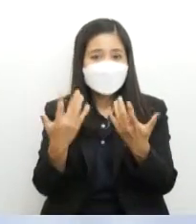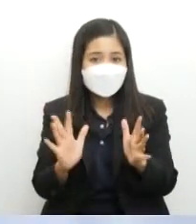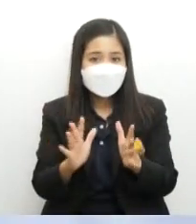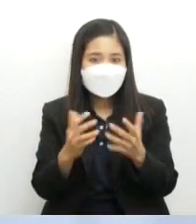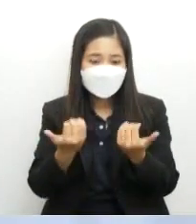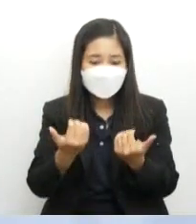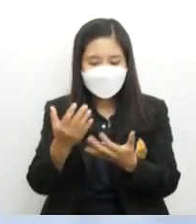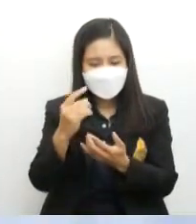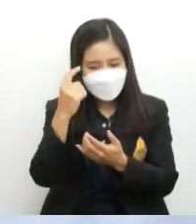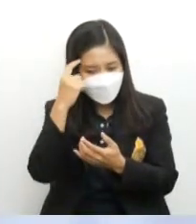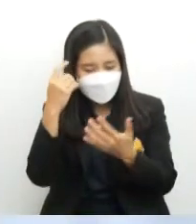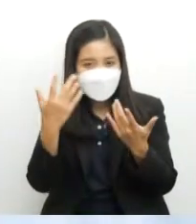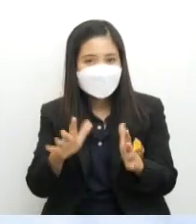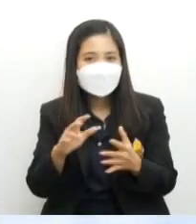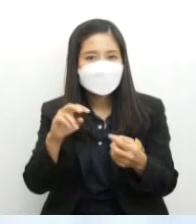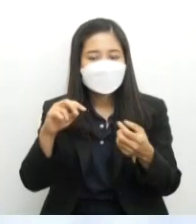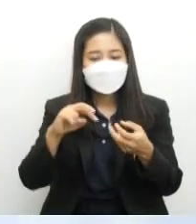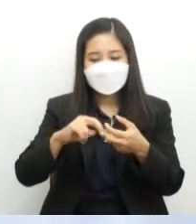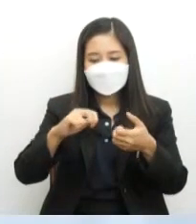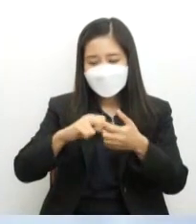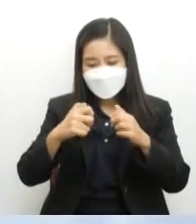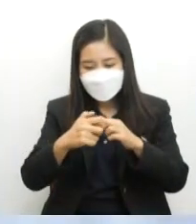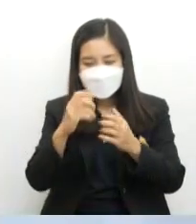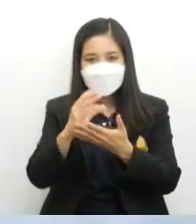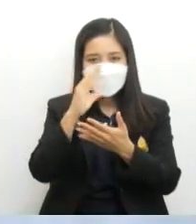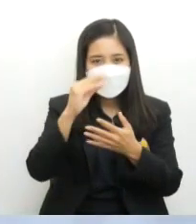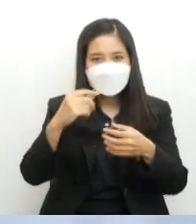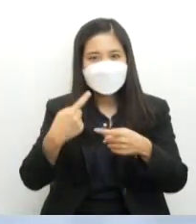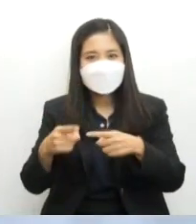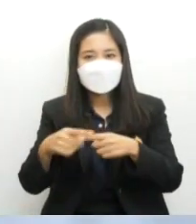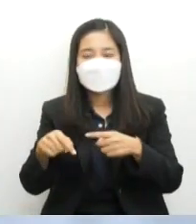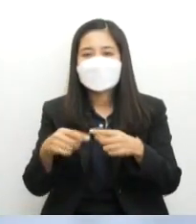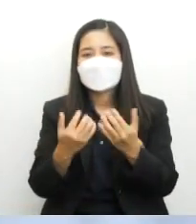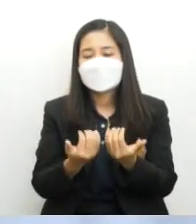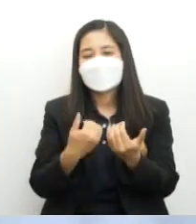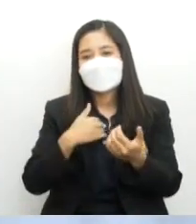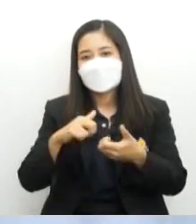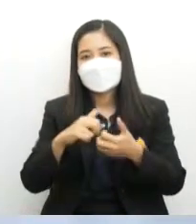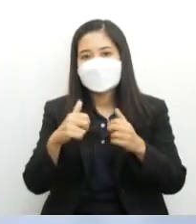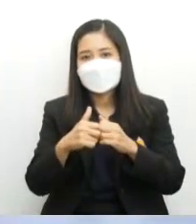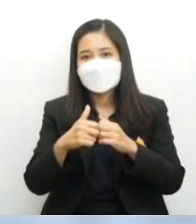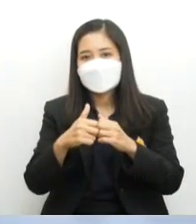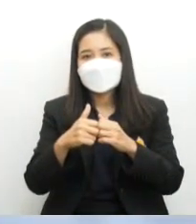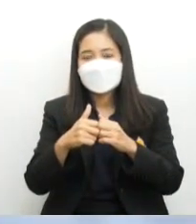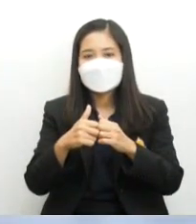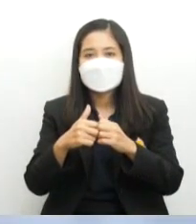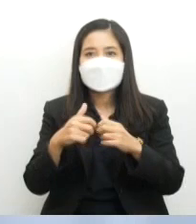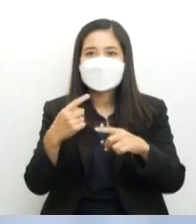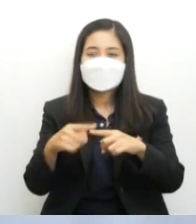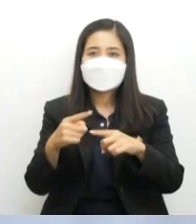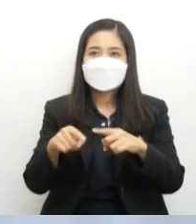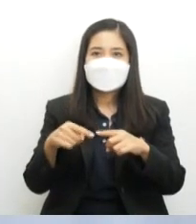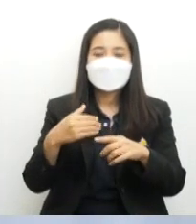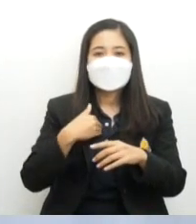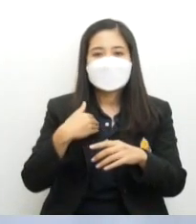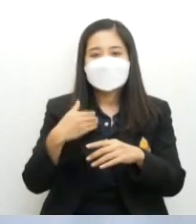ในภาวะที่มันเป็นปัญหาและอุปสรรคเนี่ยผมก็เชื่อว่าปัญหาทำให้เราเกิดปัญญาเราไม่เชื่อว่าปัญห